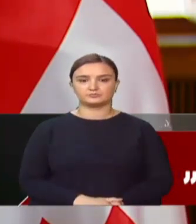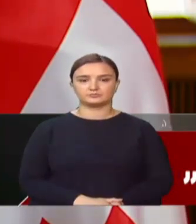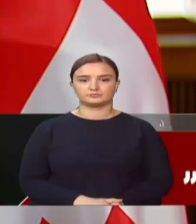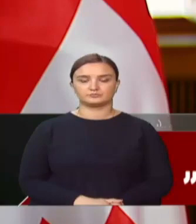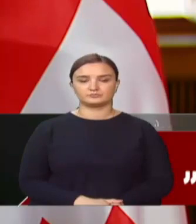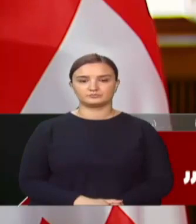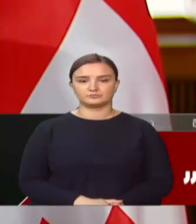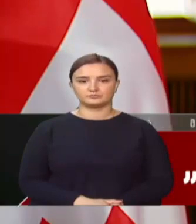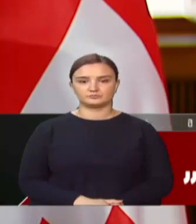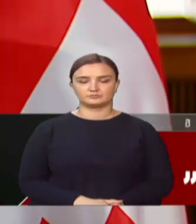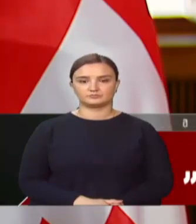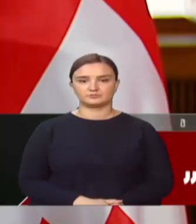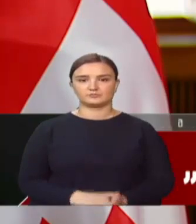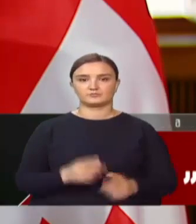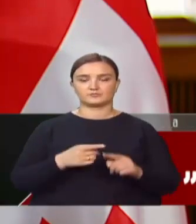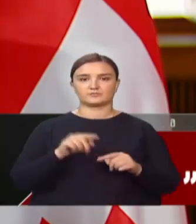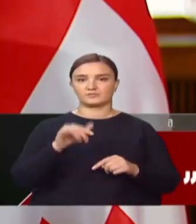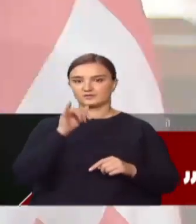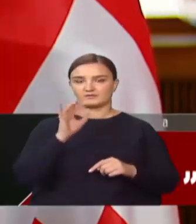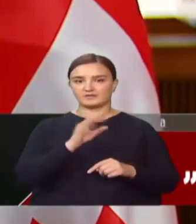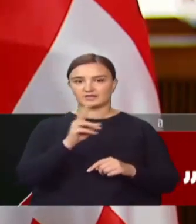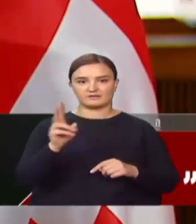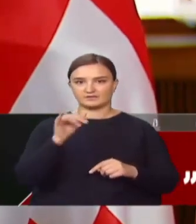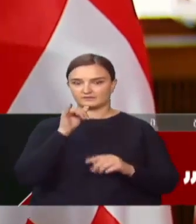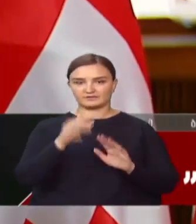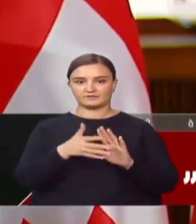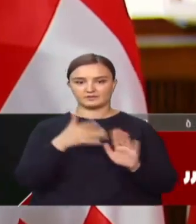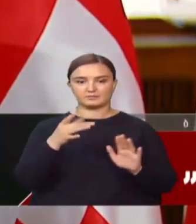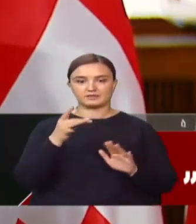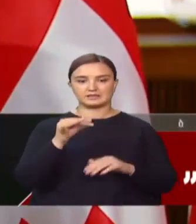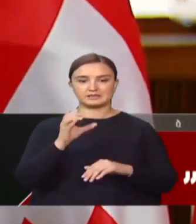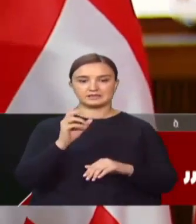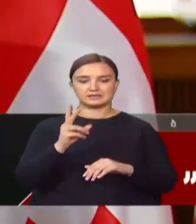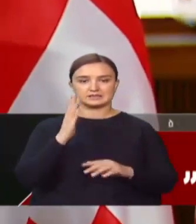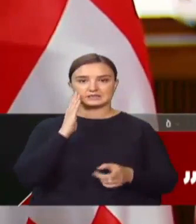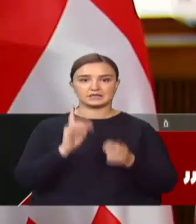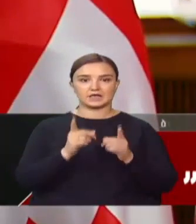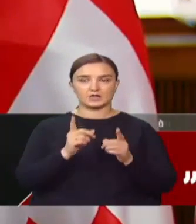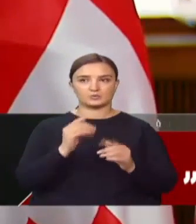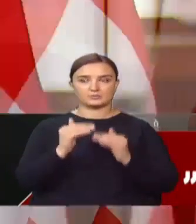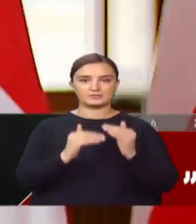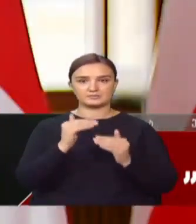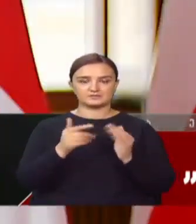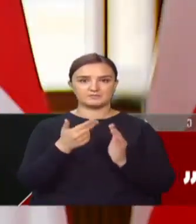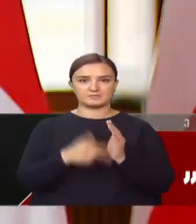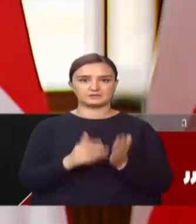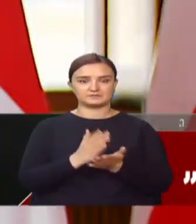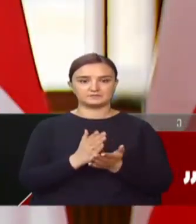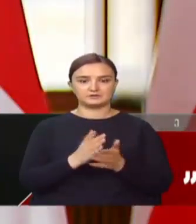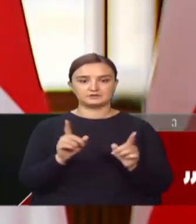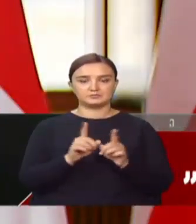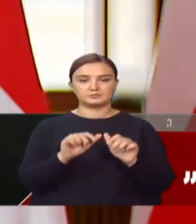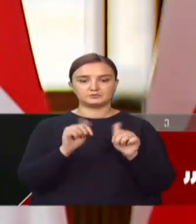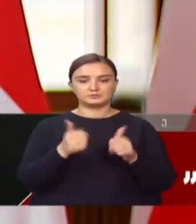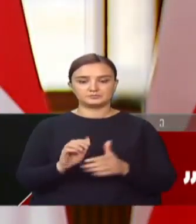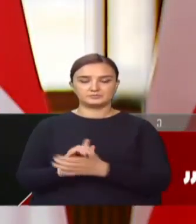მოეგო ნაციონალურ მოძრაობას ამას მე მგონი ვერავინ ვერ ხვდება რისკები და რეალური პერსპექტივა მარცხის რო აქვს ეს ფაქტია ასეთ ტიპის